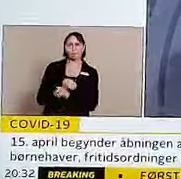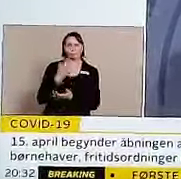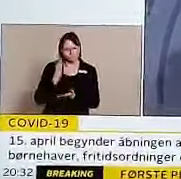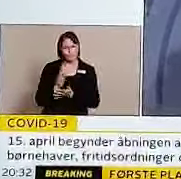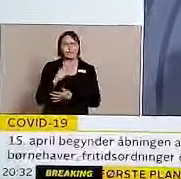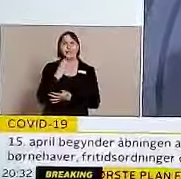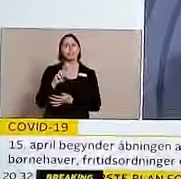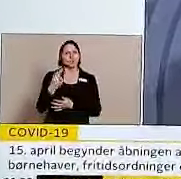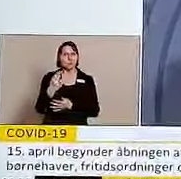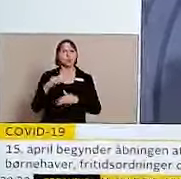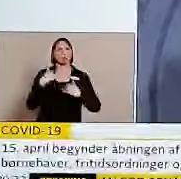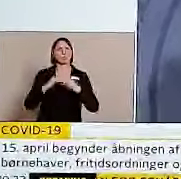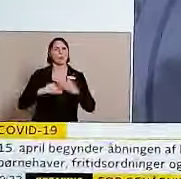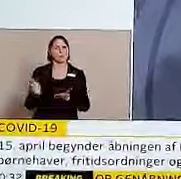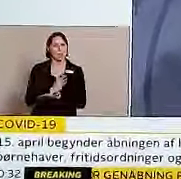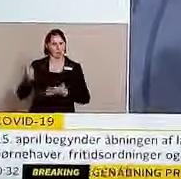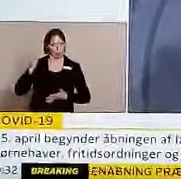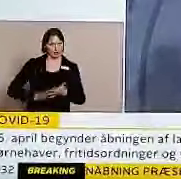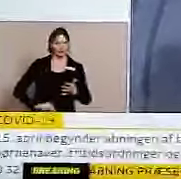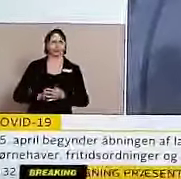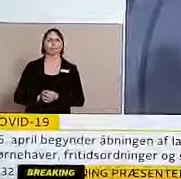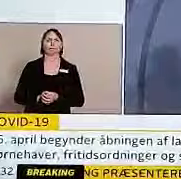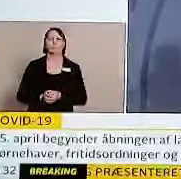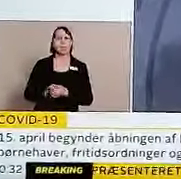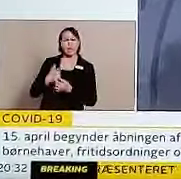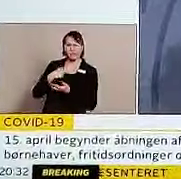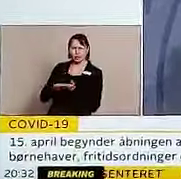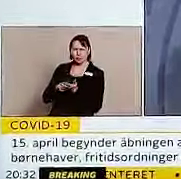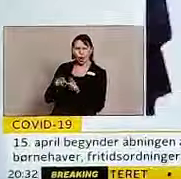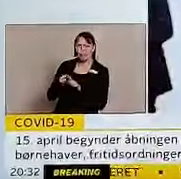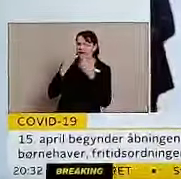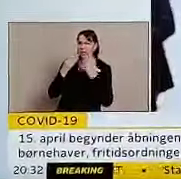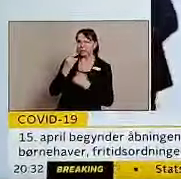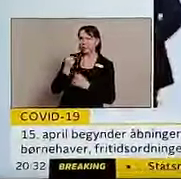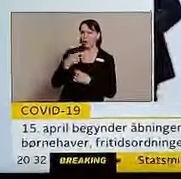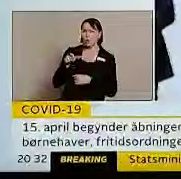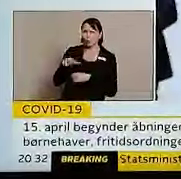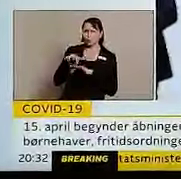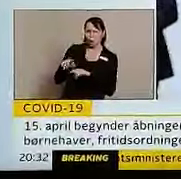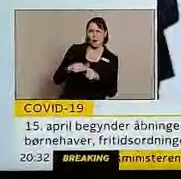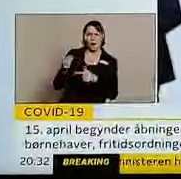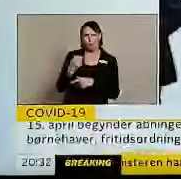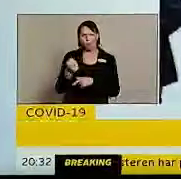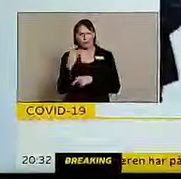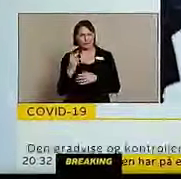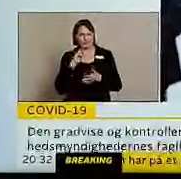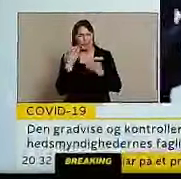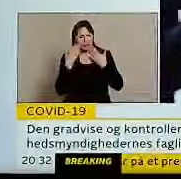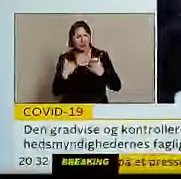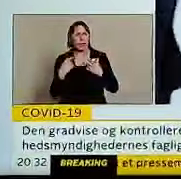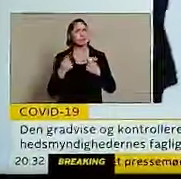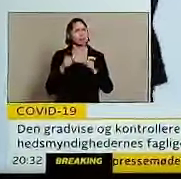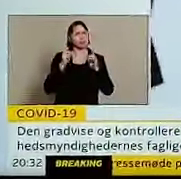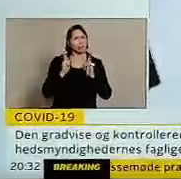الصحي. هذه الترجمة يعني كانت شاملة من وزير الصحة وأيضا